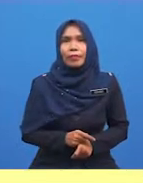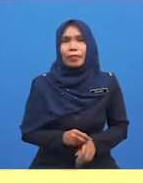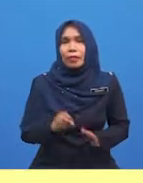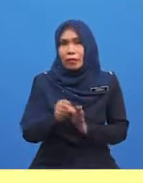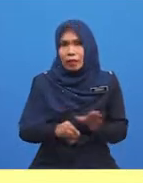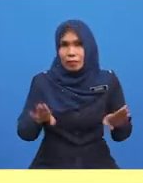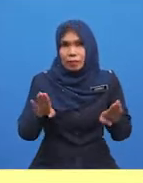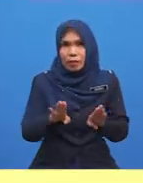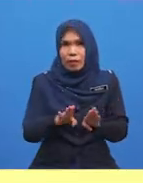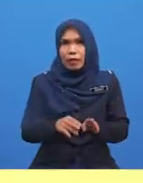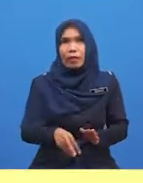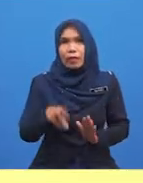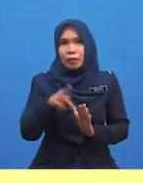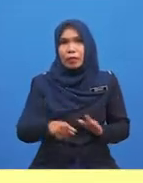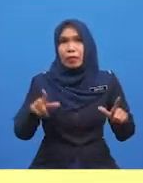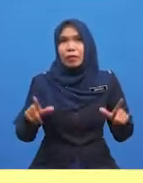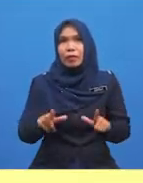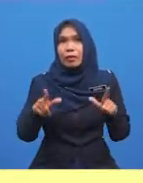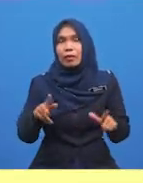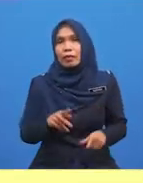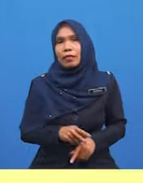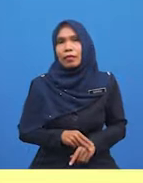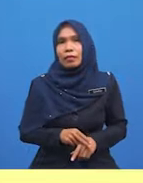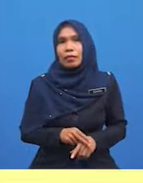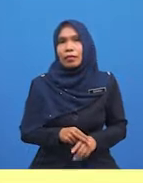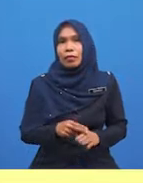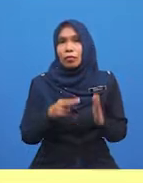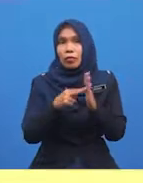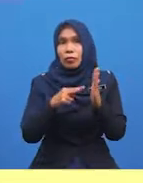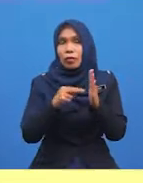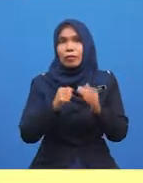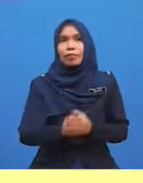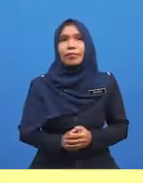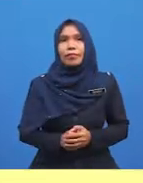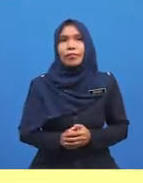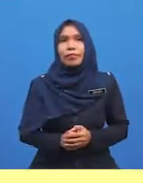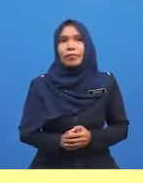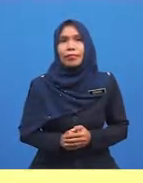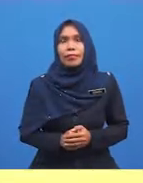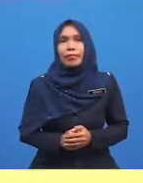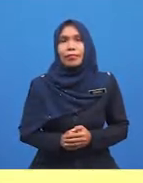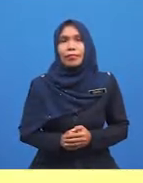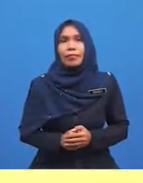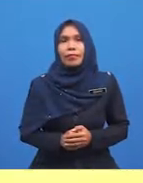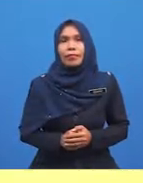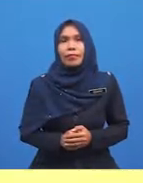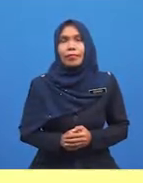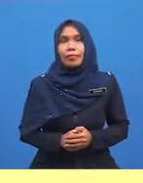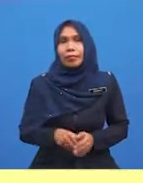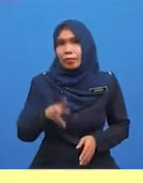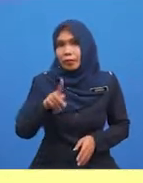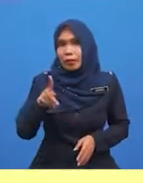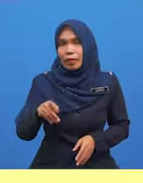undang-undang dan pentadbiran mengikut perlembagaan. Secara mudah, pelajar